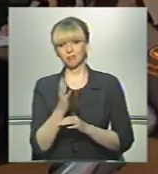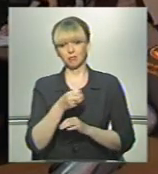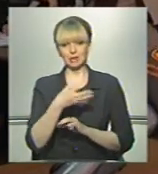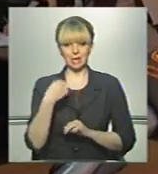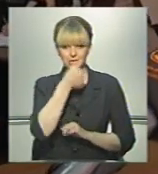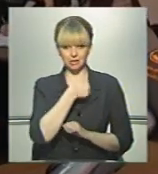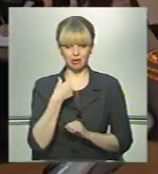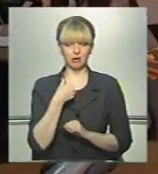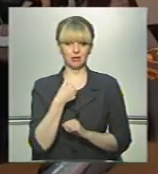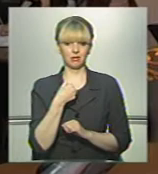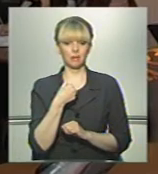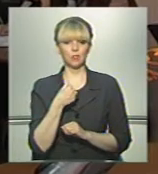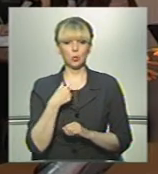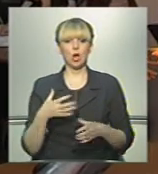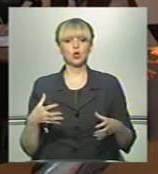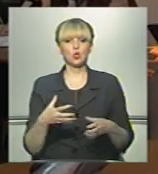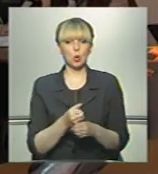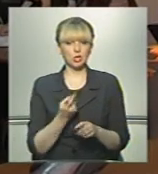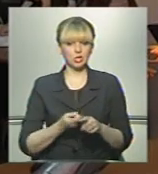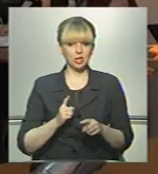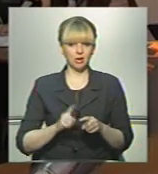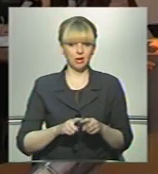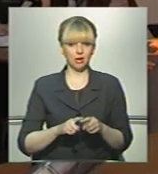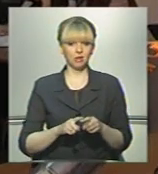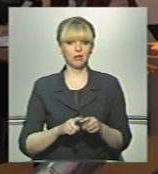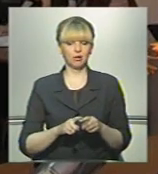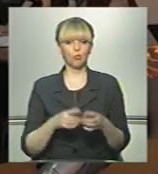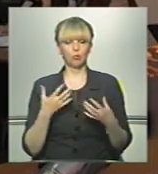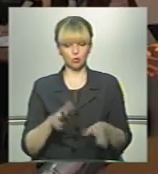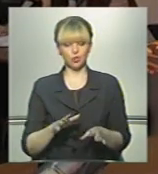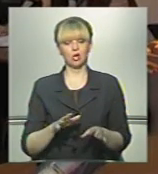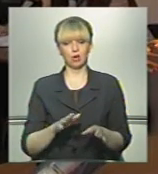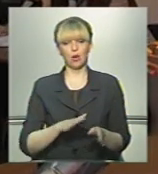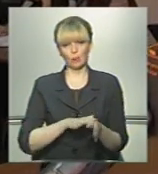за 15 лет. У нас сокращение, это сокращение КВК уже произошло.